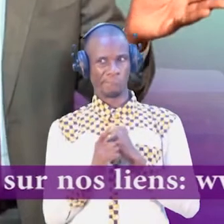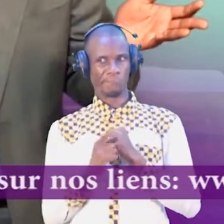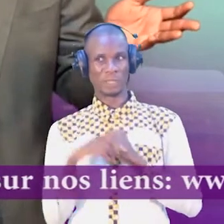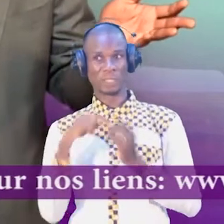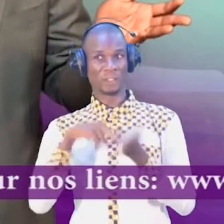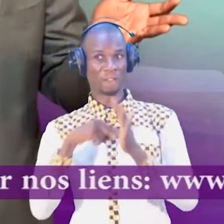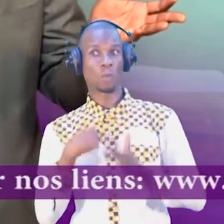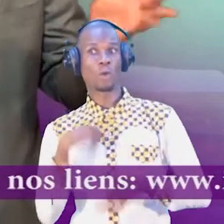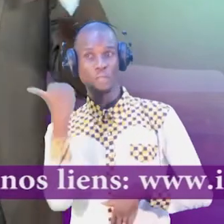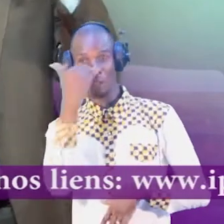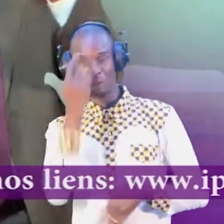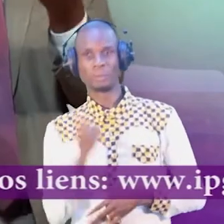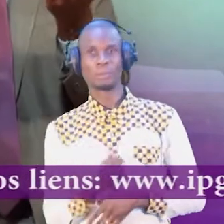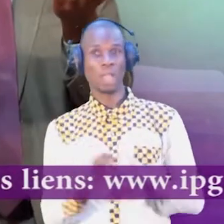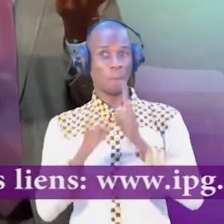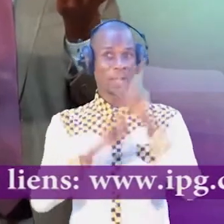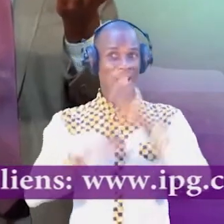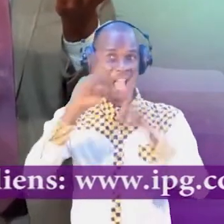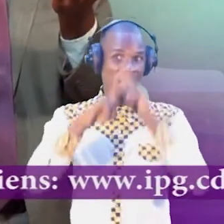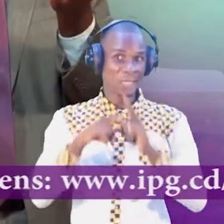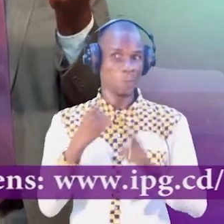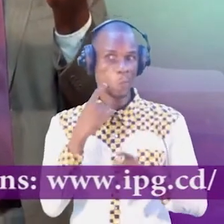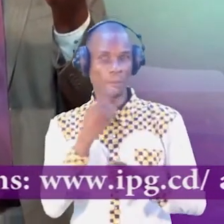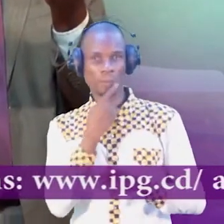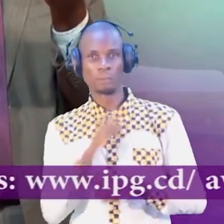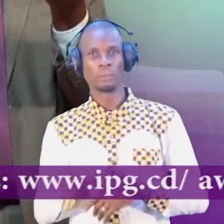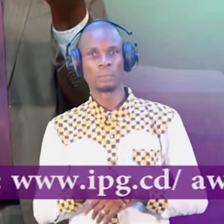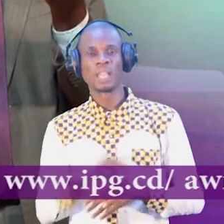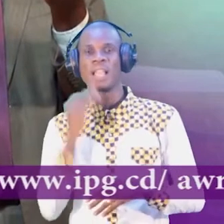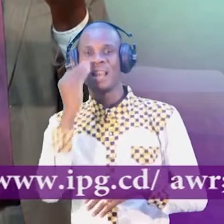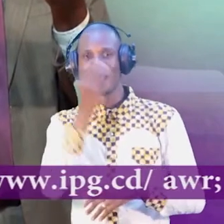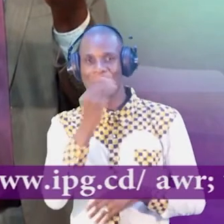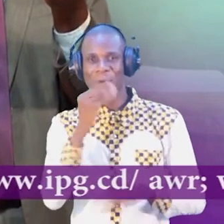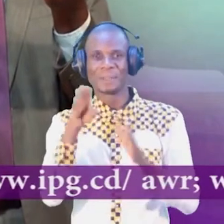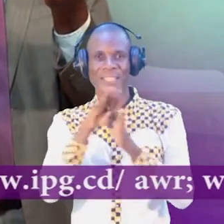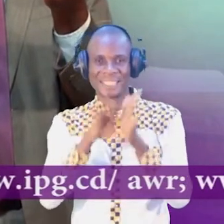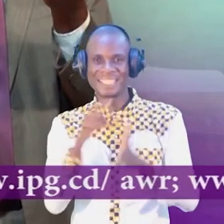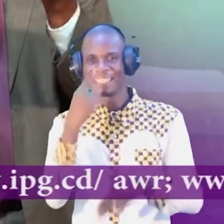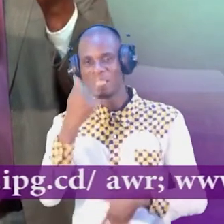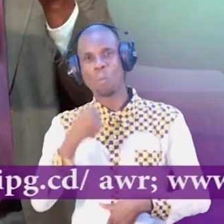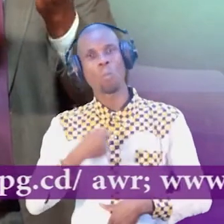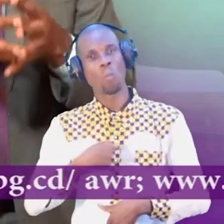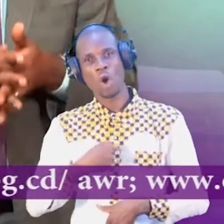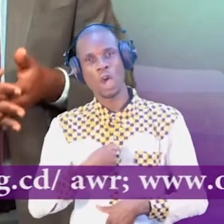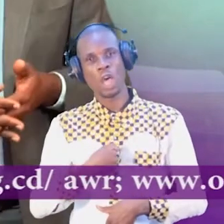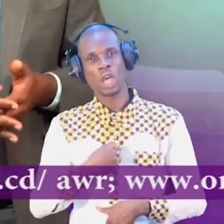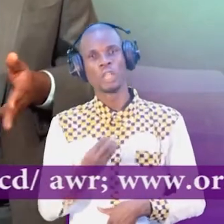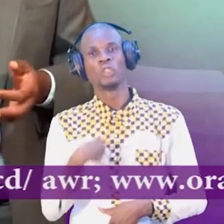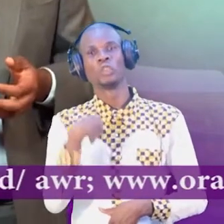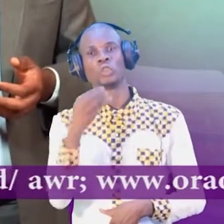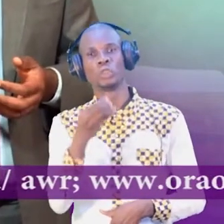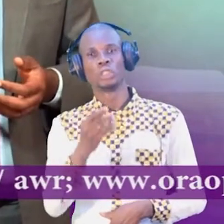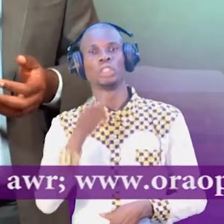Tokoki kokosa na kotala na elongi na koningisa loboko to na nzoto na biso kaka boye tokoki